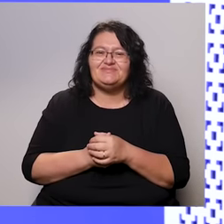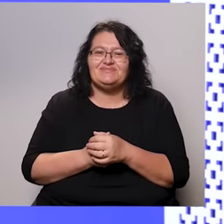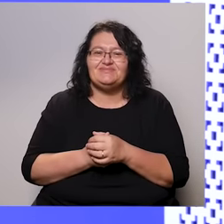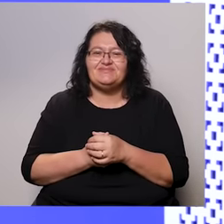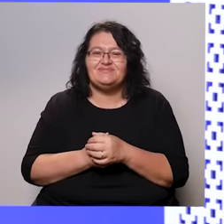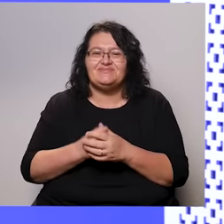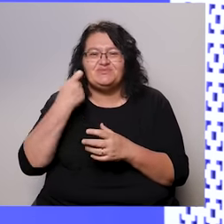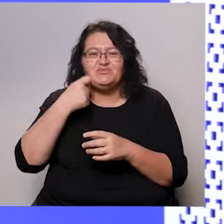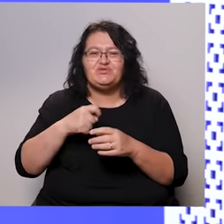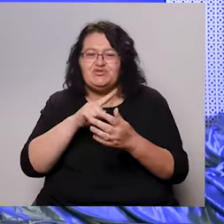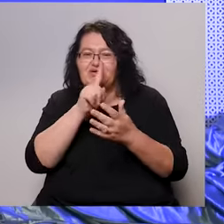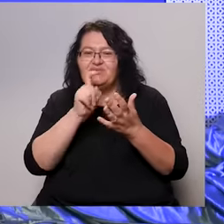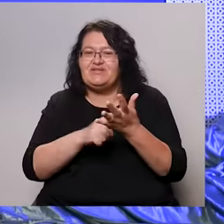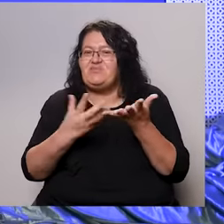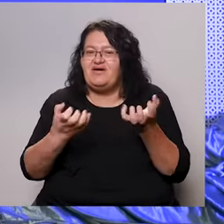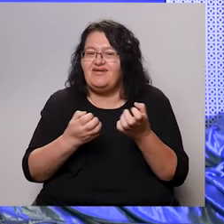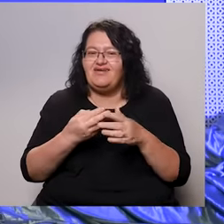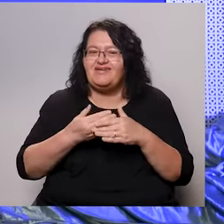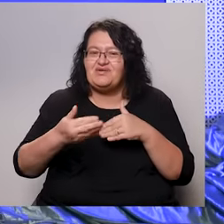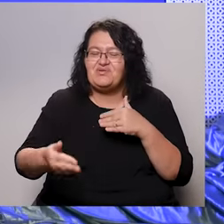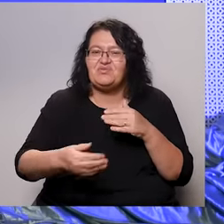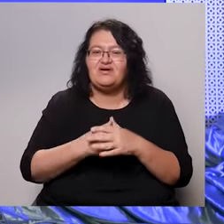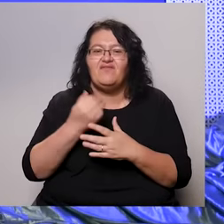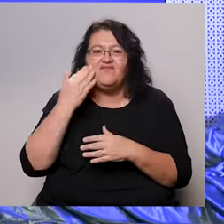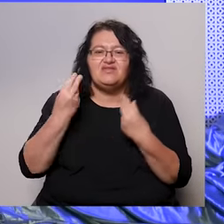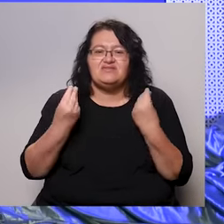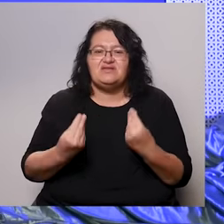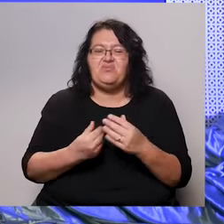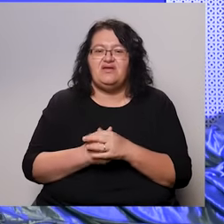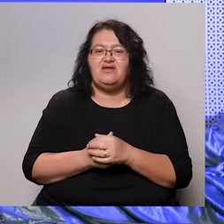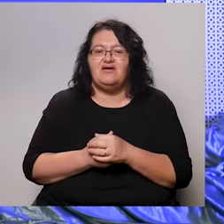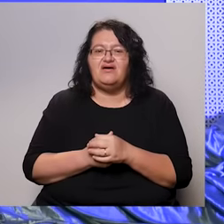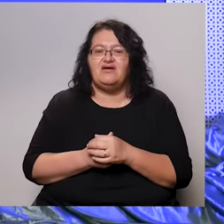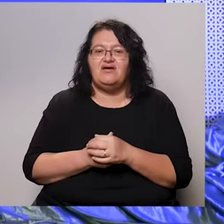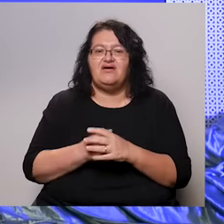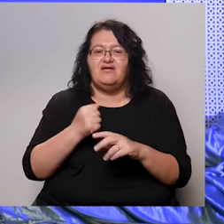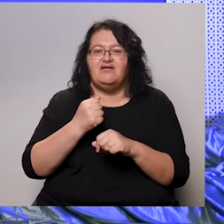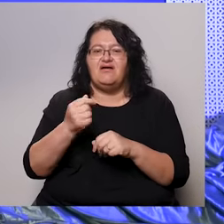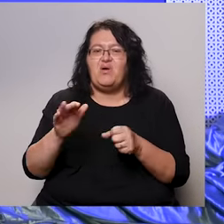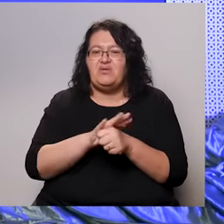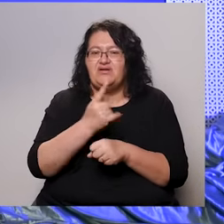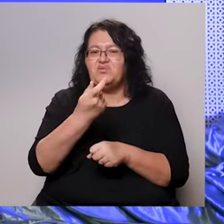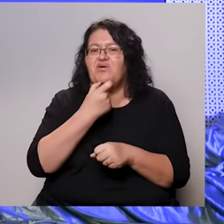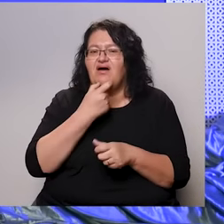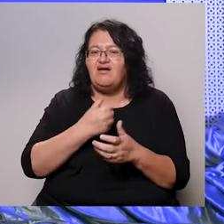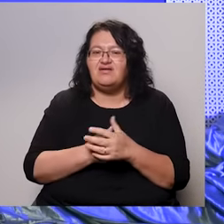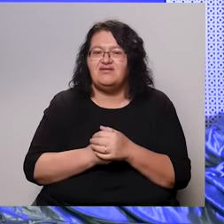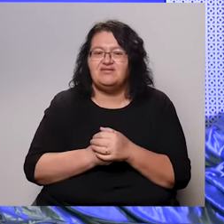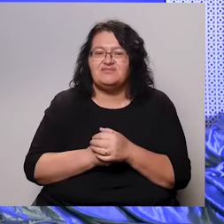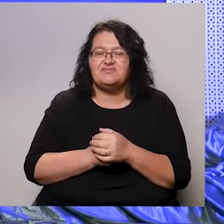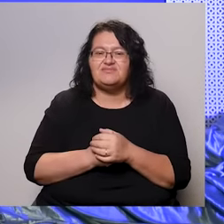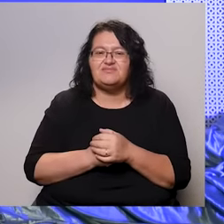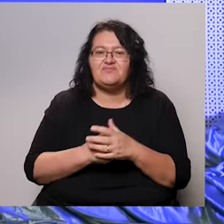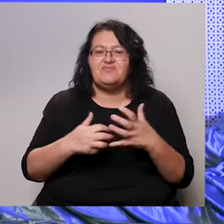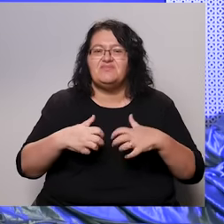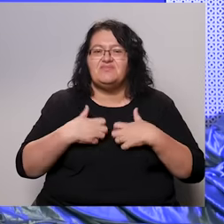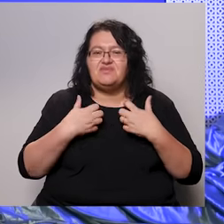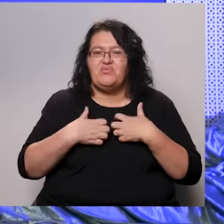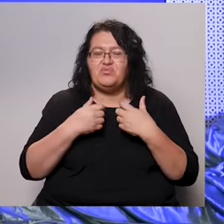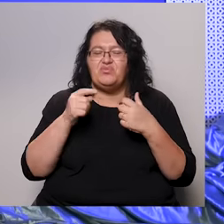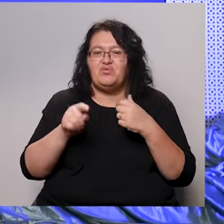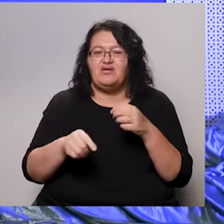Nu știam ce urmează să mă întrebi acum. Fetița e bine? Au făcut un an, am împlinit un an. Ne-am bucurat de ea